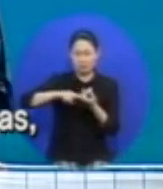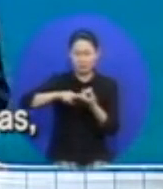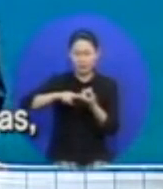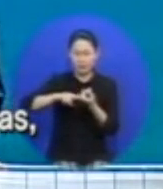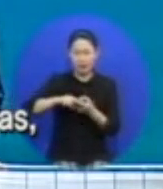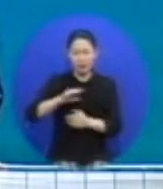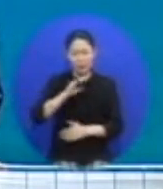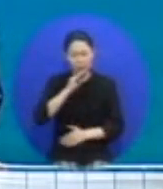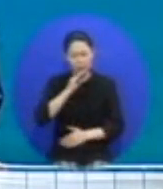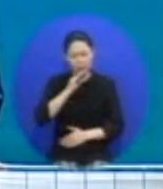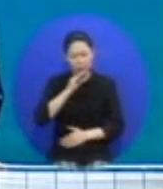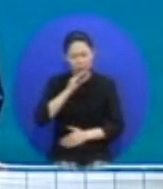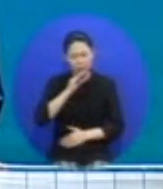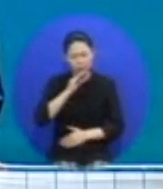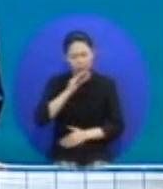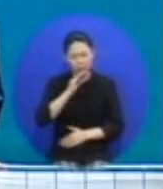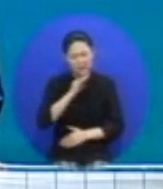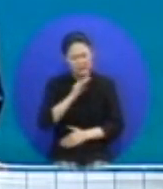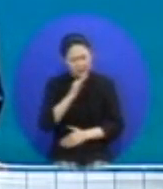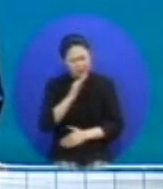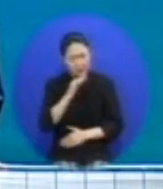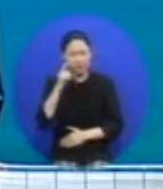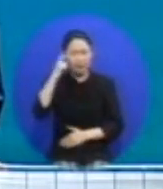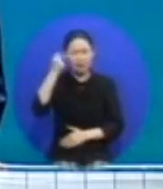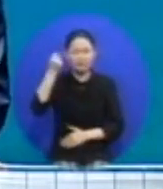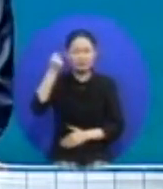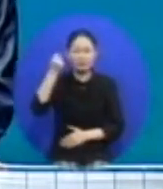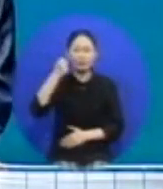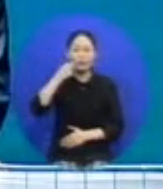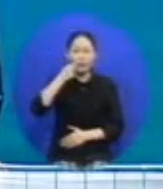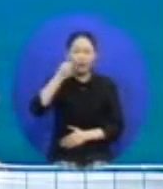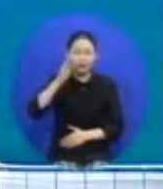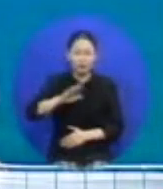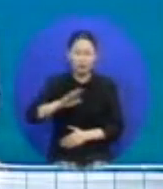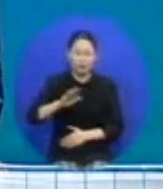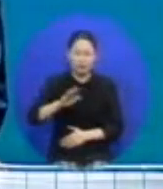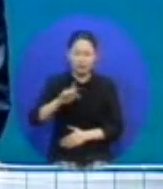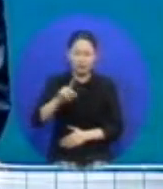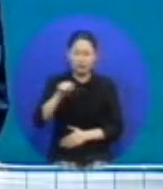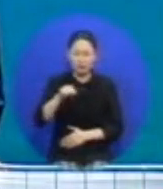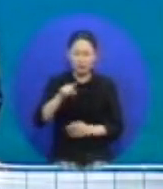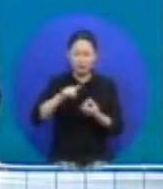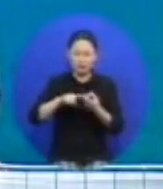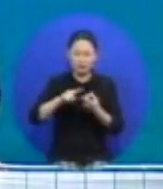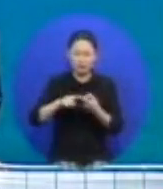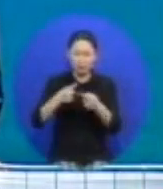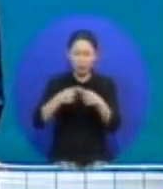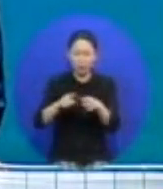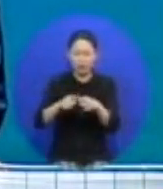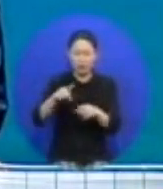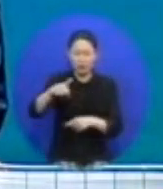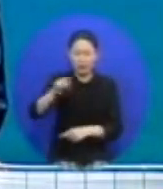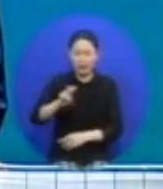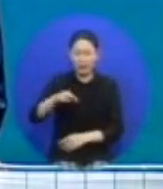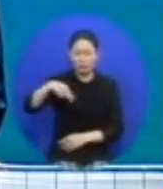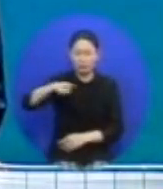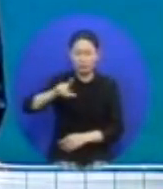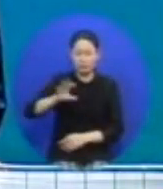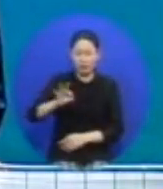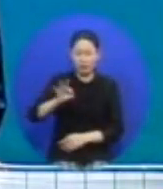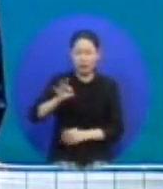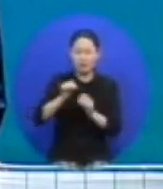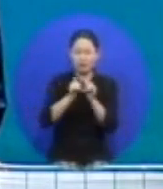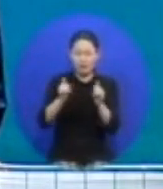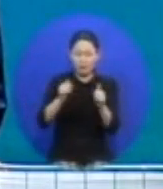설마 친 품 이라고는 생각하진 못했고 그래서 감정사 에게 에 이것이 어느 정도 가치가